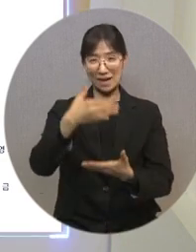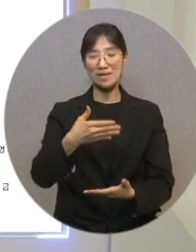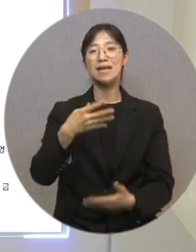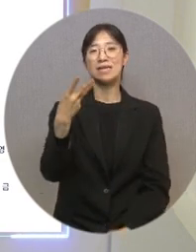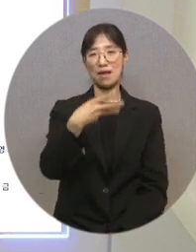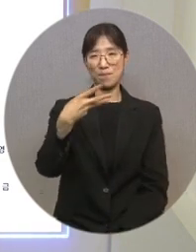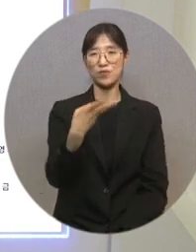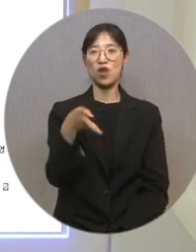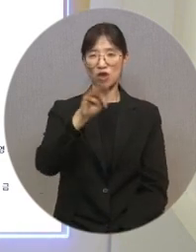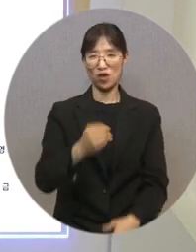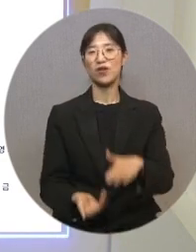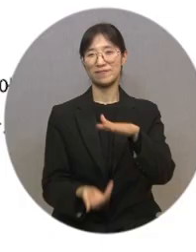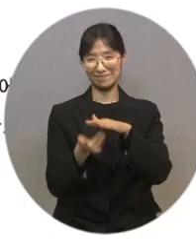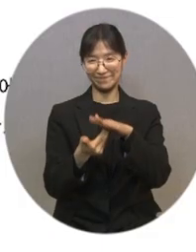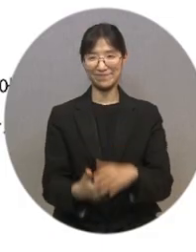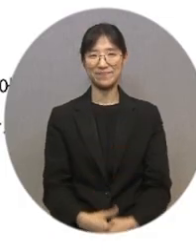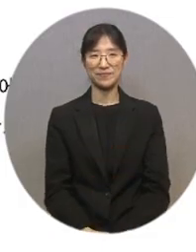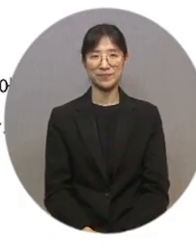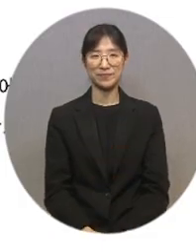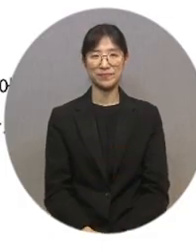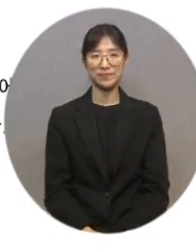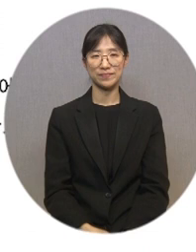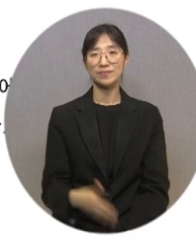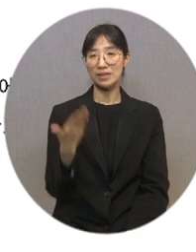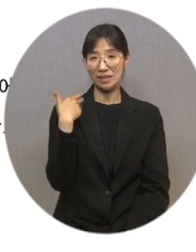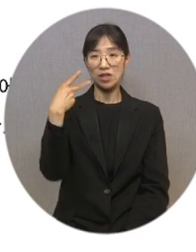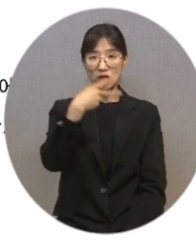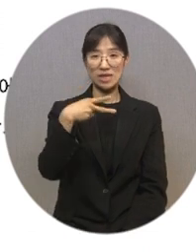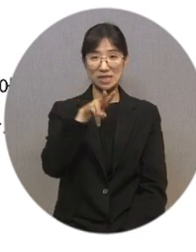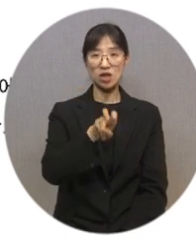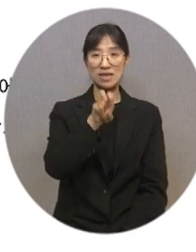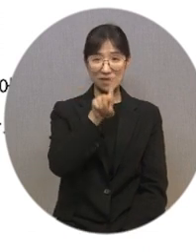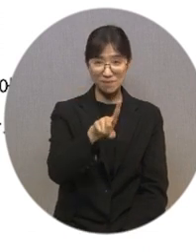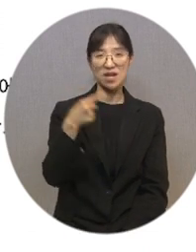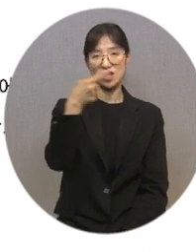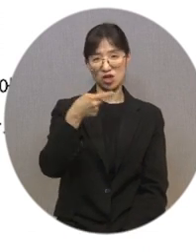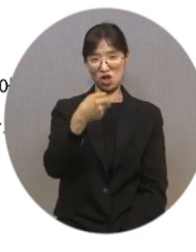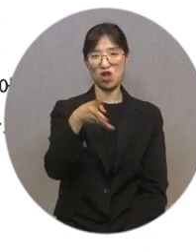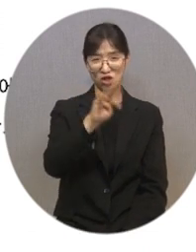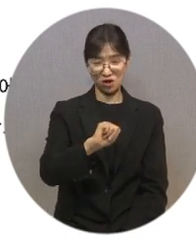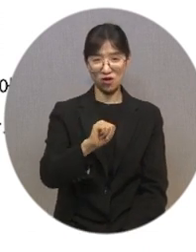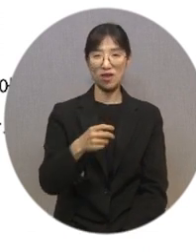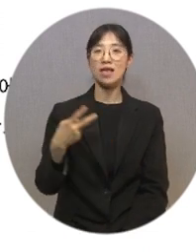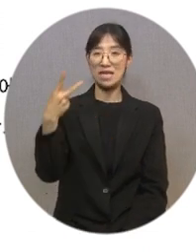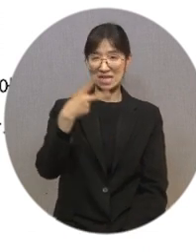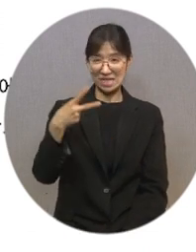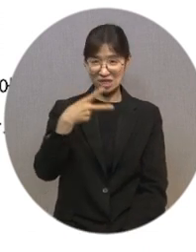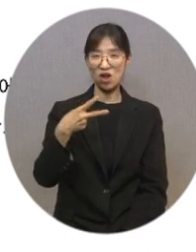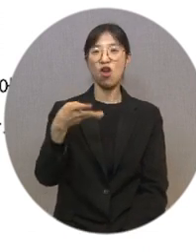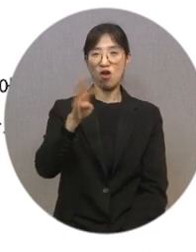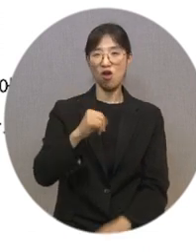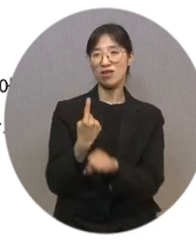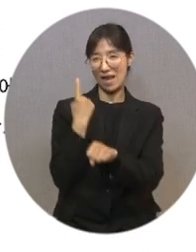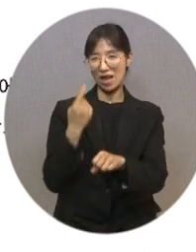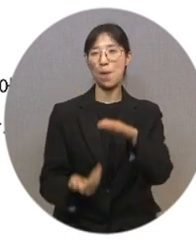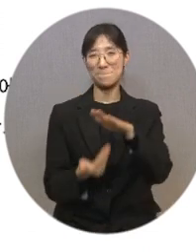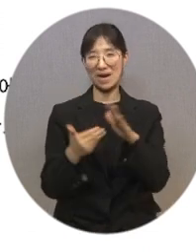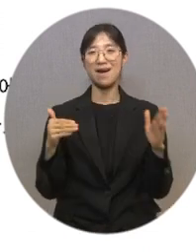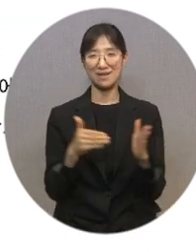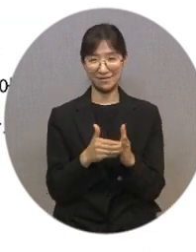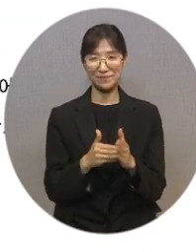달성했다고 밝혔습니다 공제회는 지난 2021년 1천억 원 지난해 2천억 원을 달성한 바